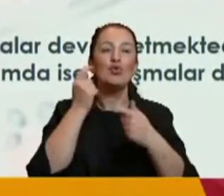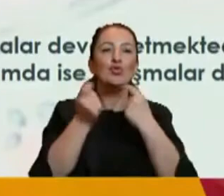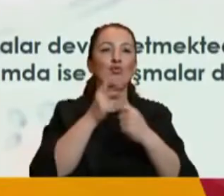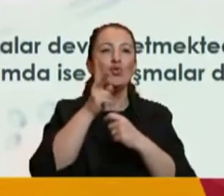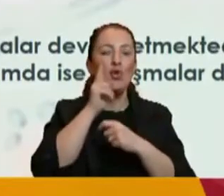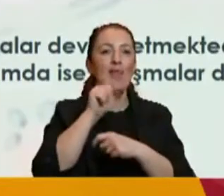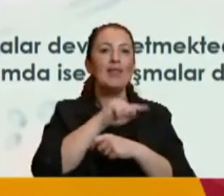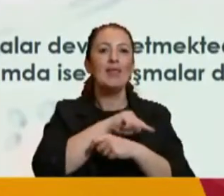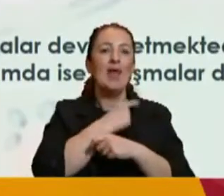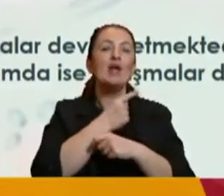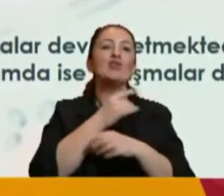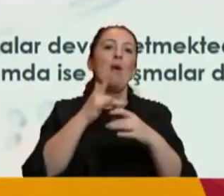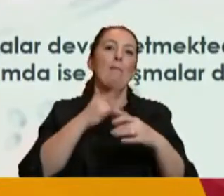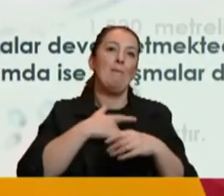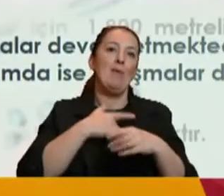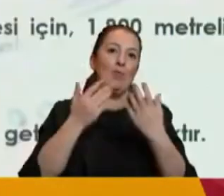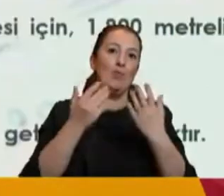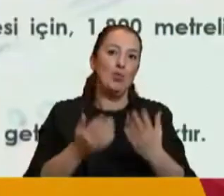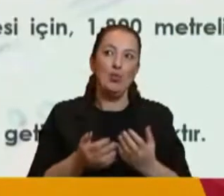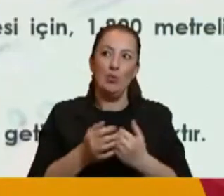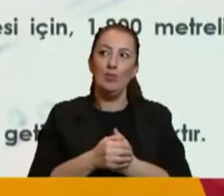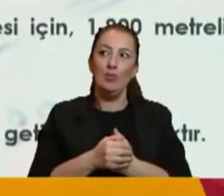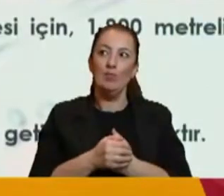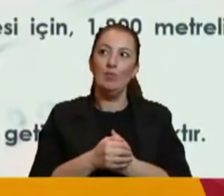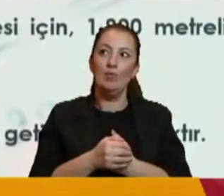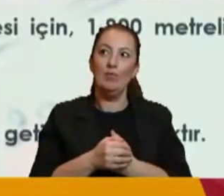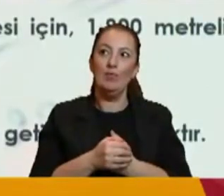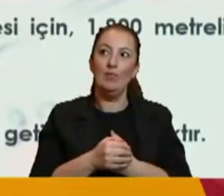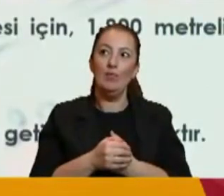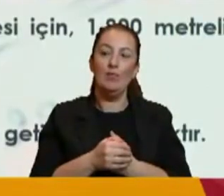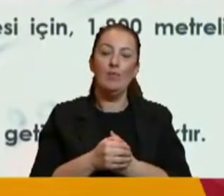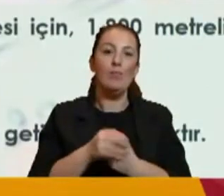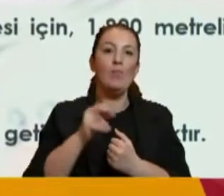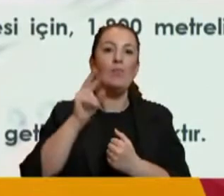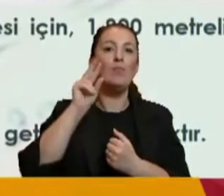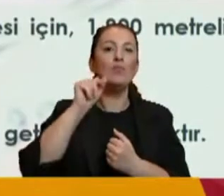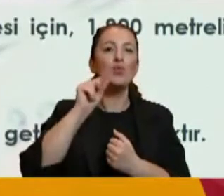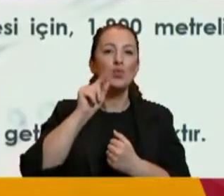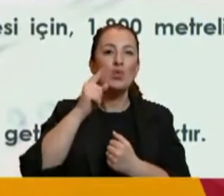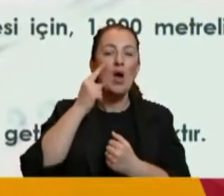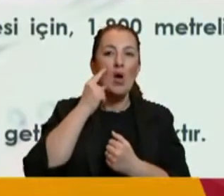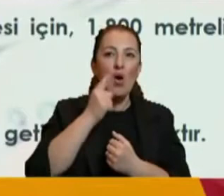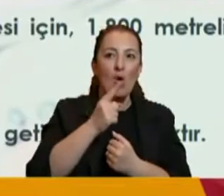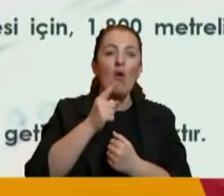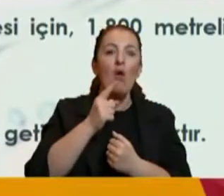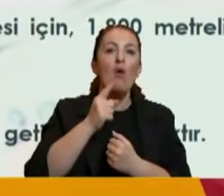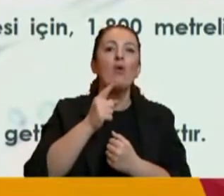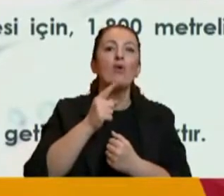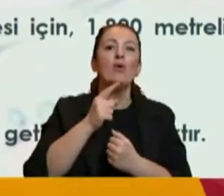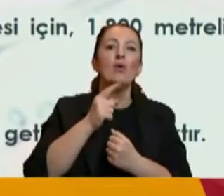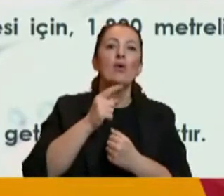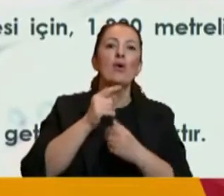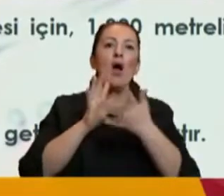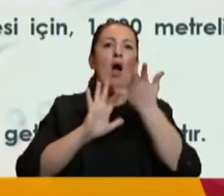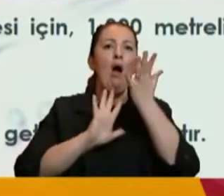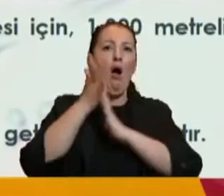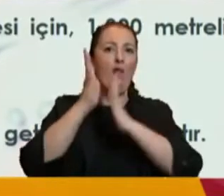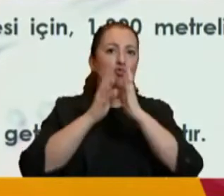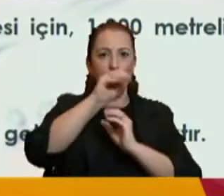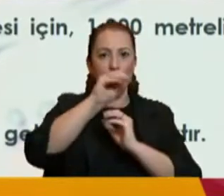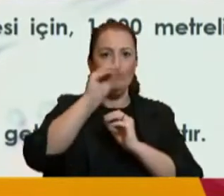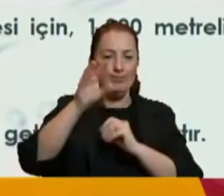son derece memnun o tuzlu Hacet Deresi aynı zamanda ağaçlandırılıyor Uz